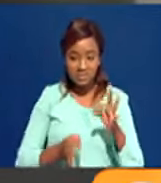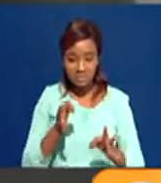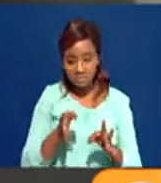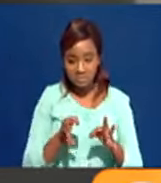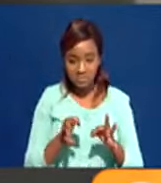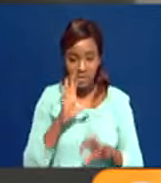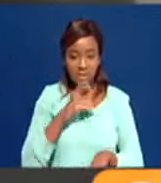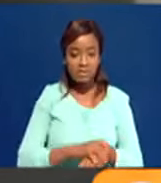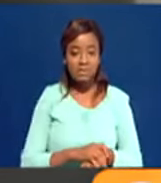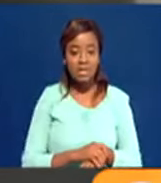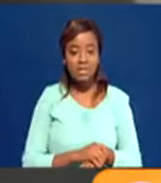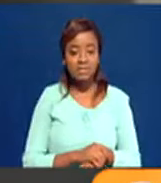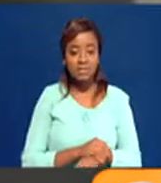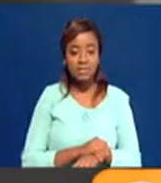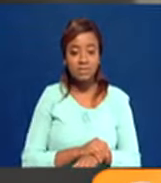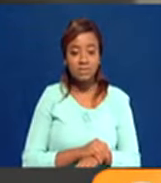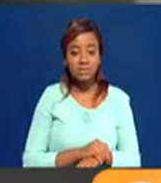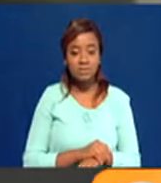ni vile ya kwamba,